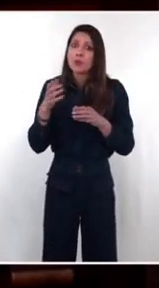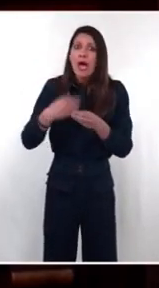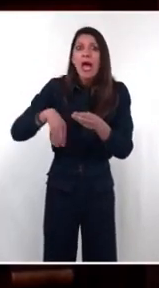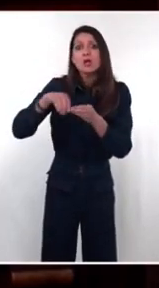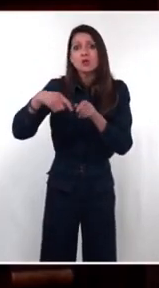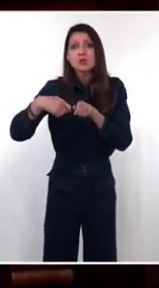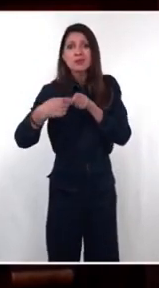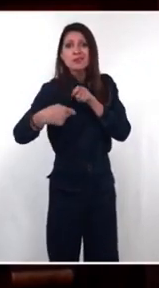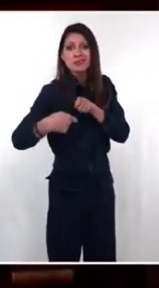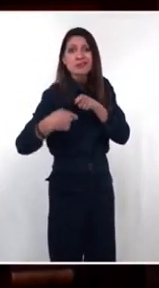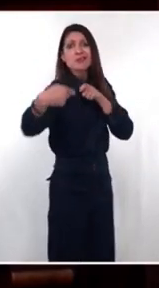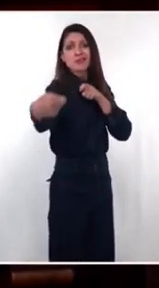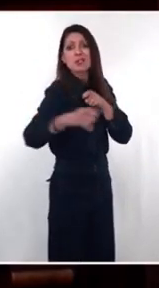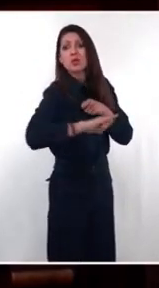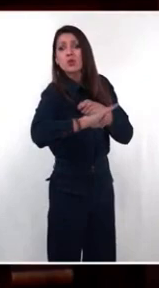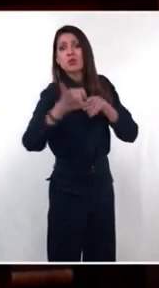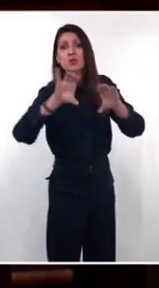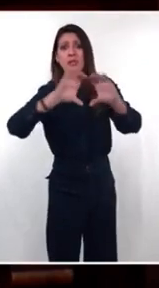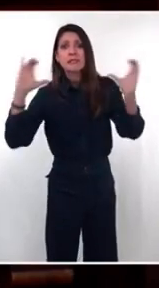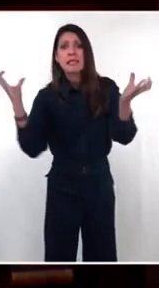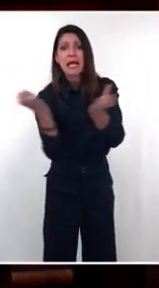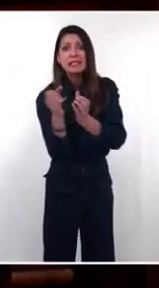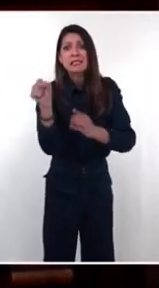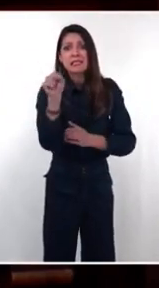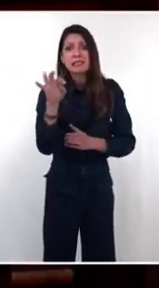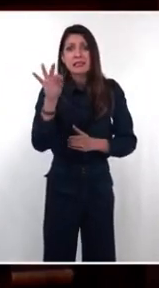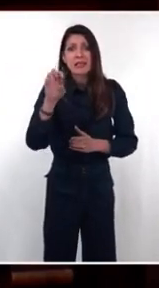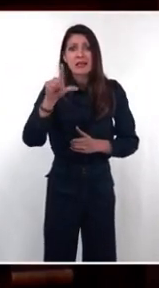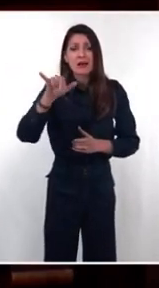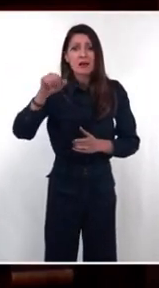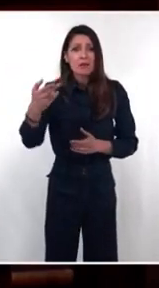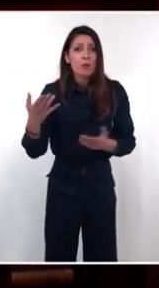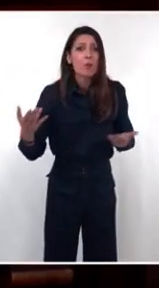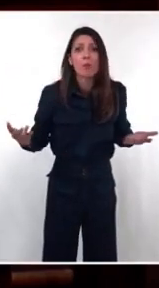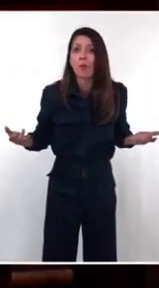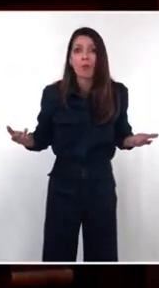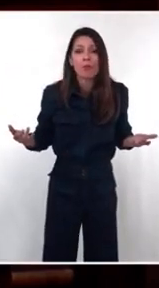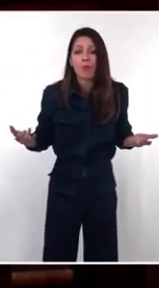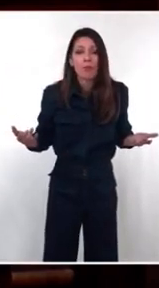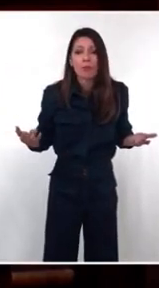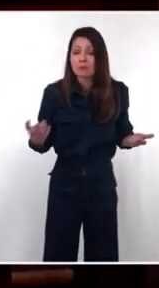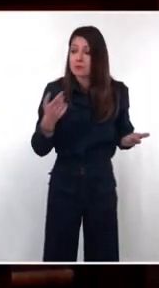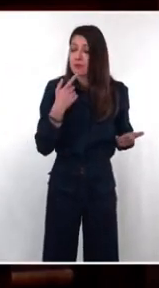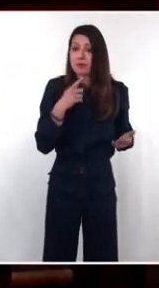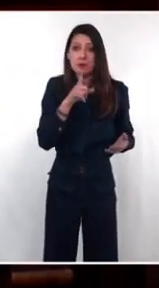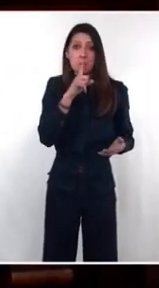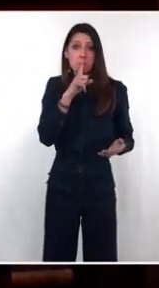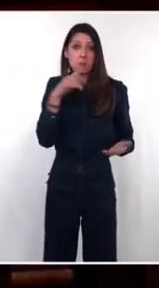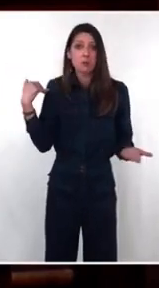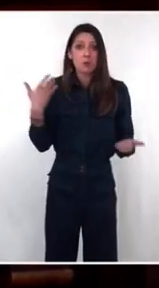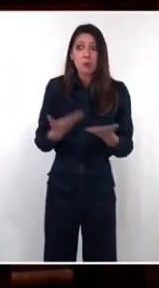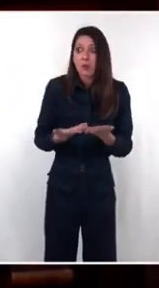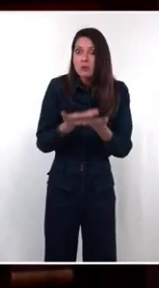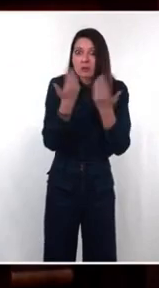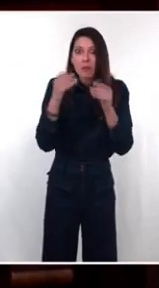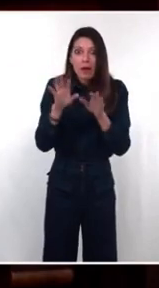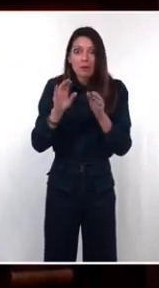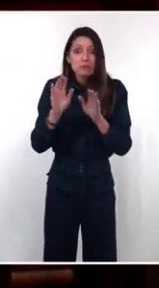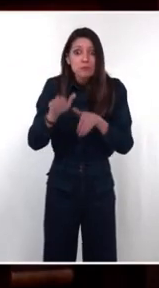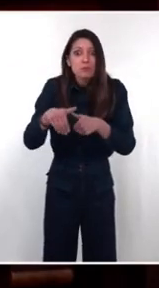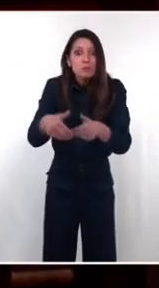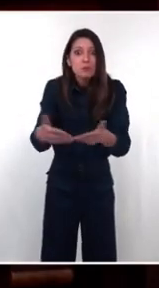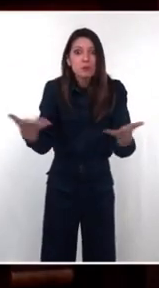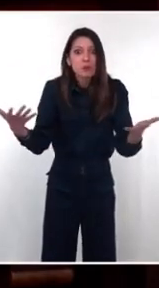stade Stellin? Et alors là, on sera véritablement sur une problématique parce que ça, personne n'en a jamais parlé. Donc sur ça, j'aimerais bien que vous puissiez nous